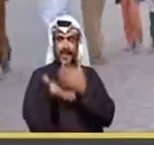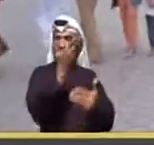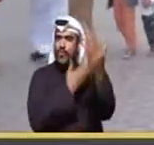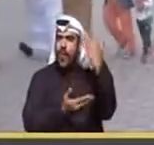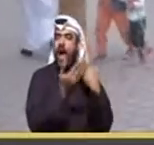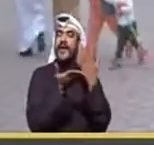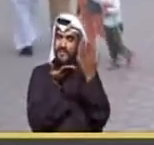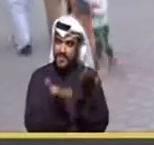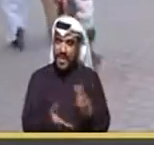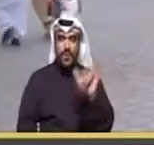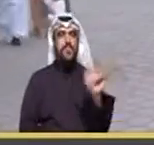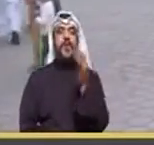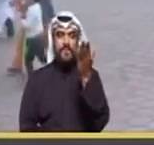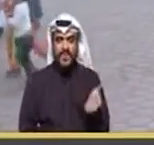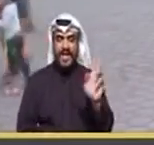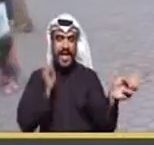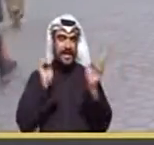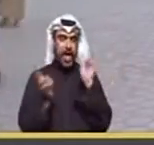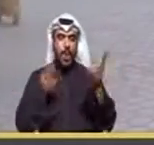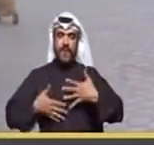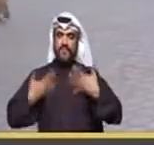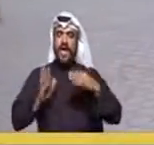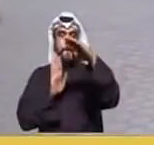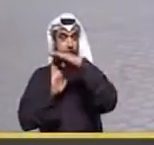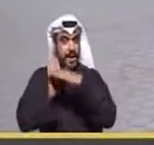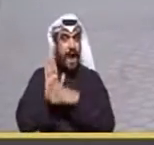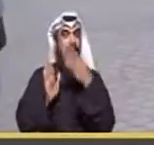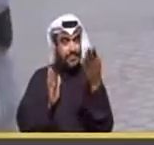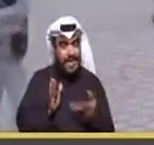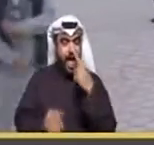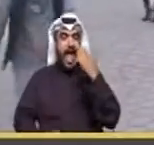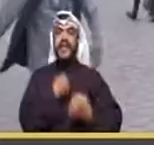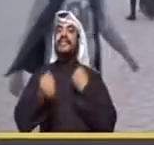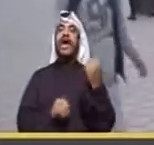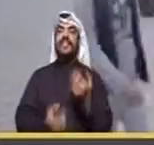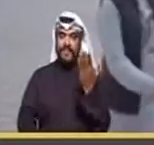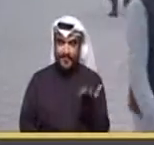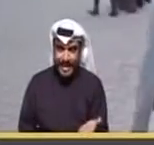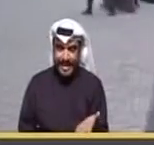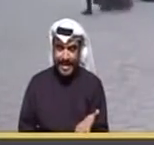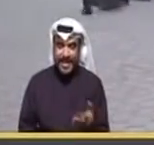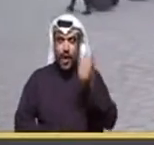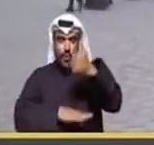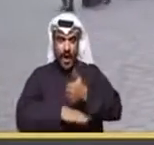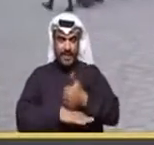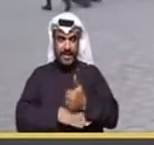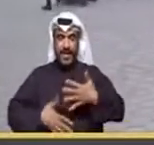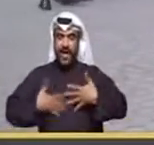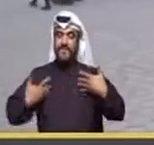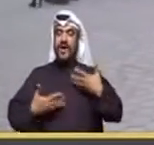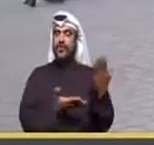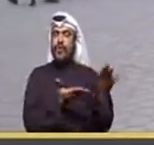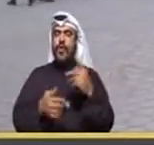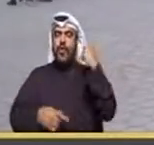الله جزء مهم من الاحتفاليات، وبرنامجنا وفعالياتنا لها دور اساسي في المشاركة